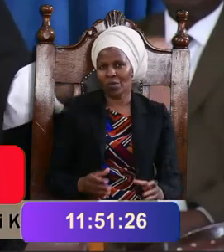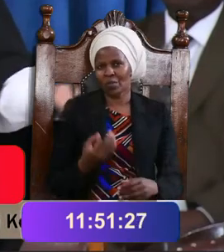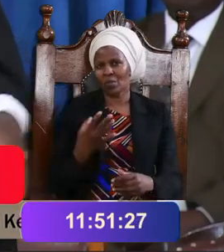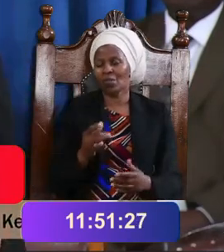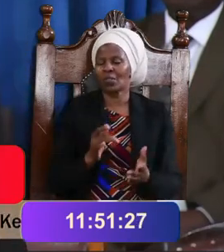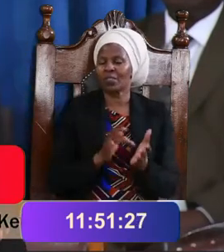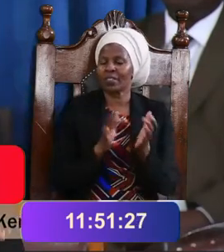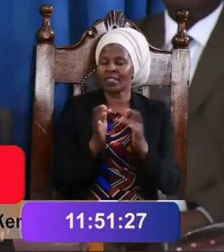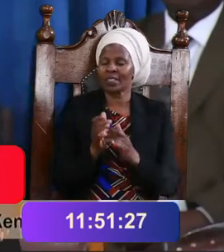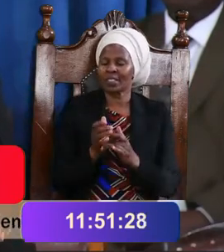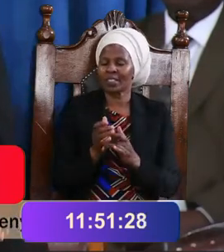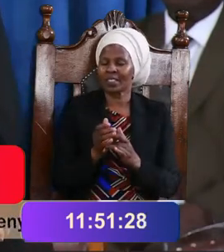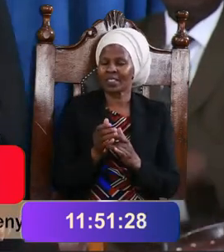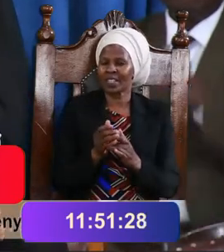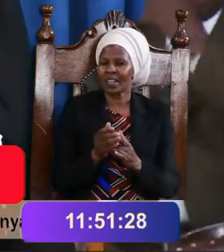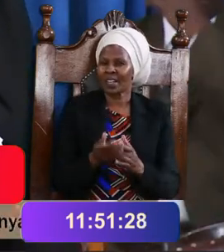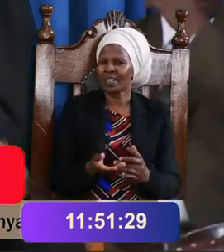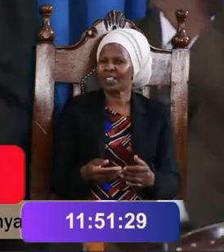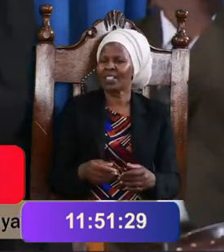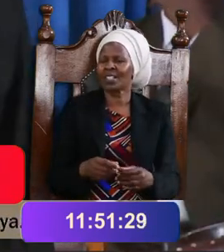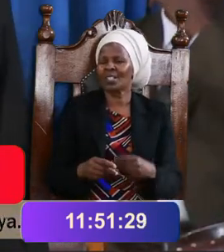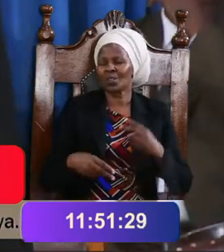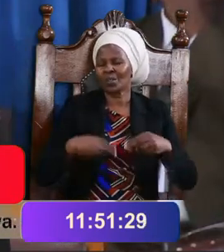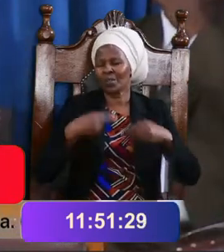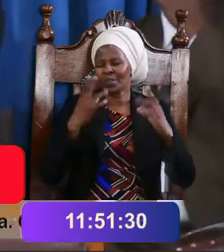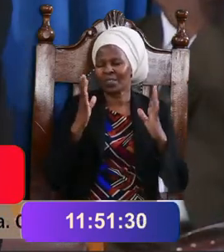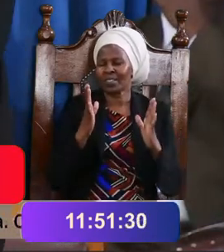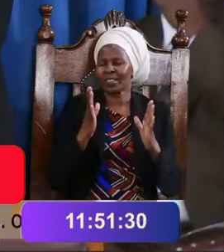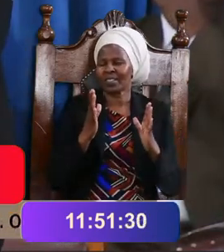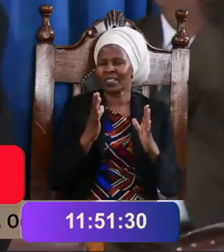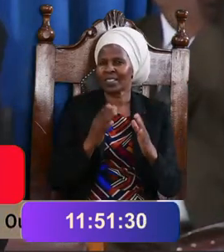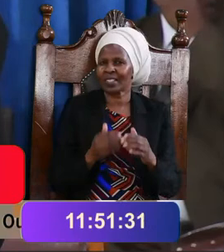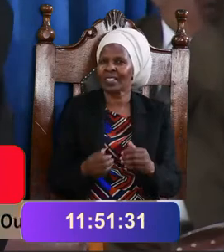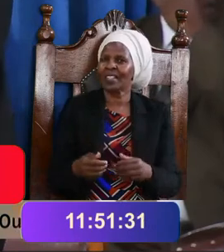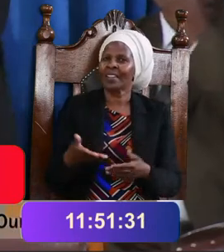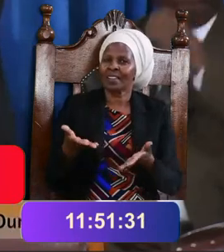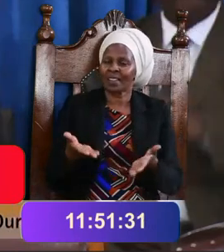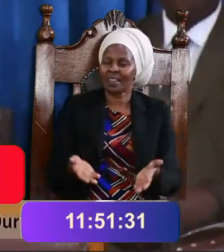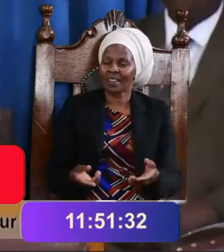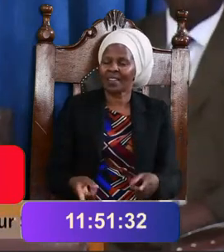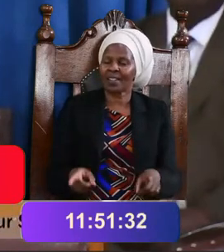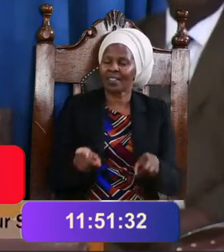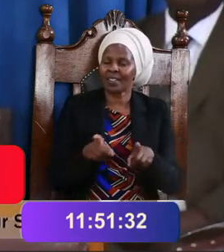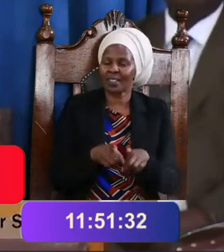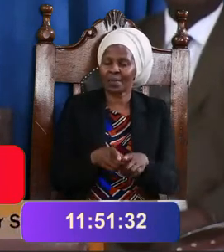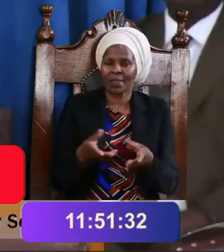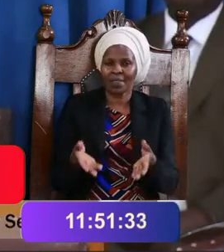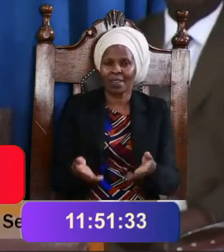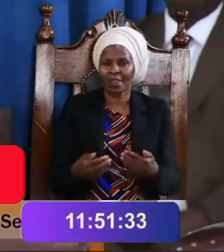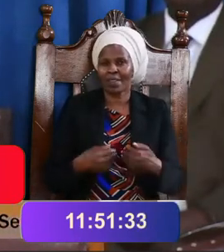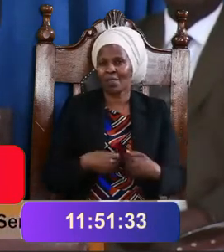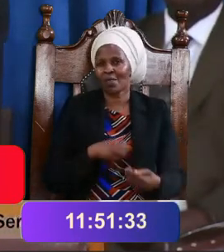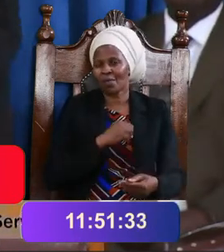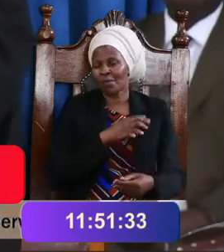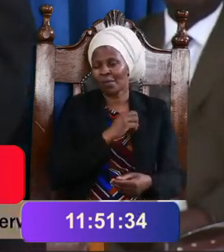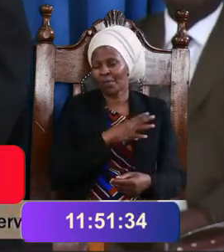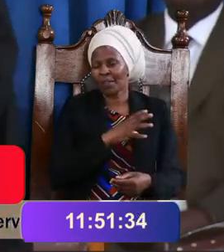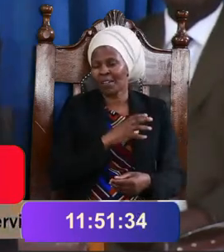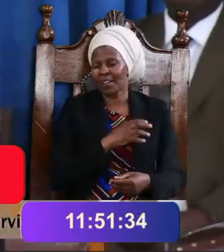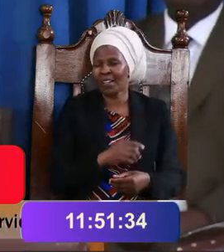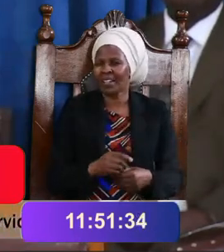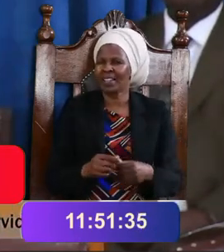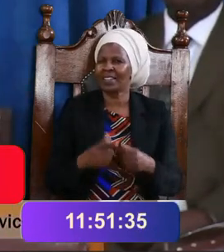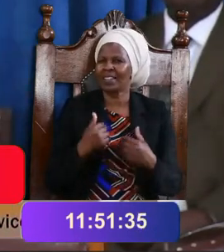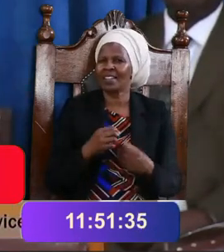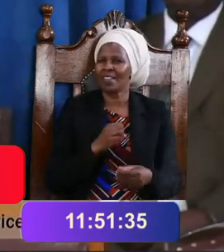hozana haikusimama. Manake pia wao walikuwa na walipata uoga, na wakaanza kulilia maisha